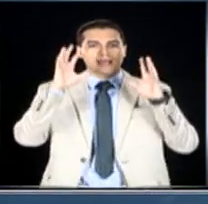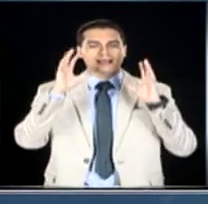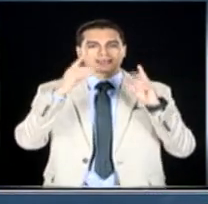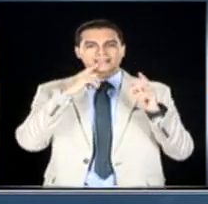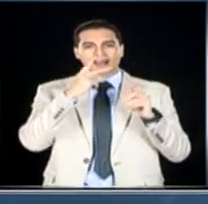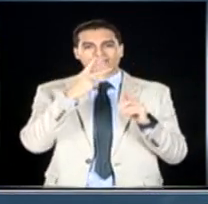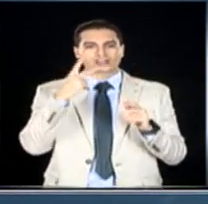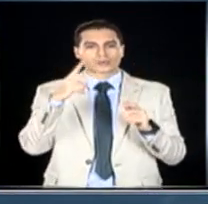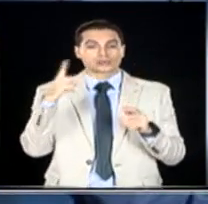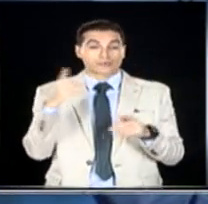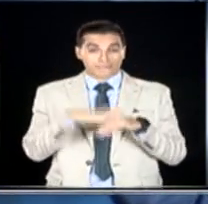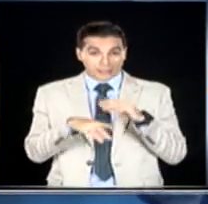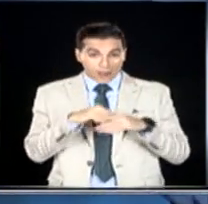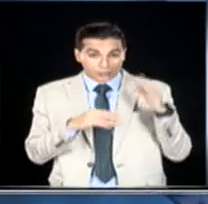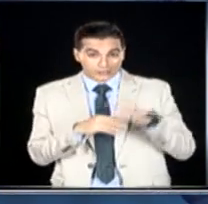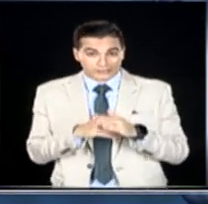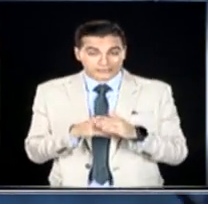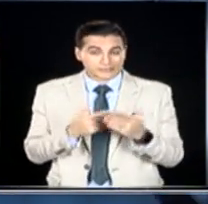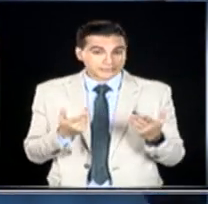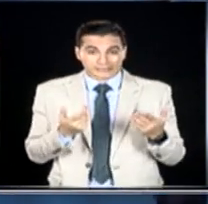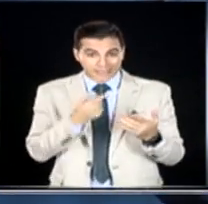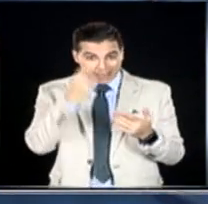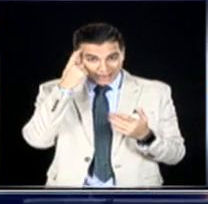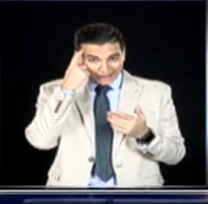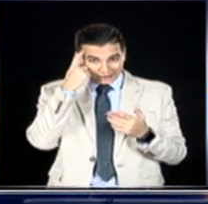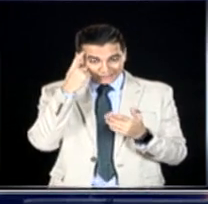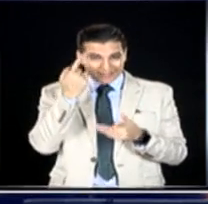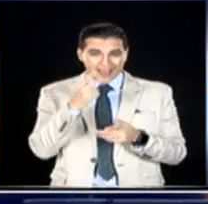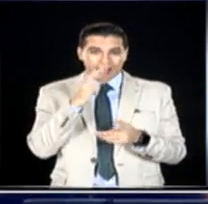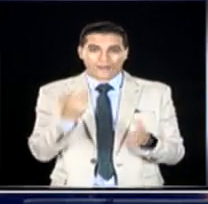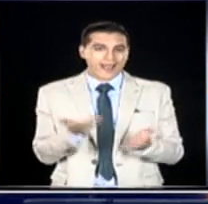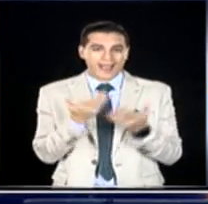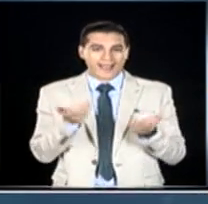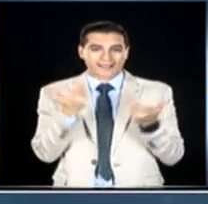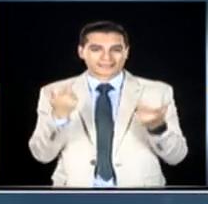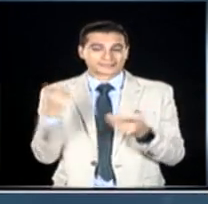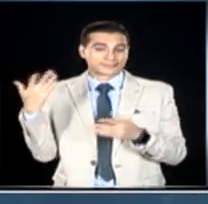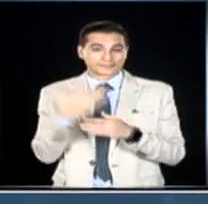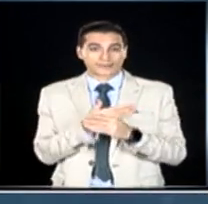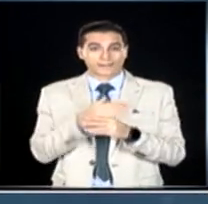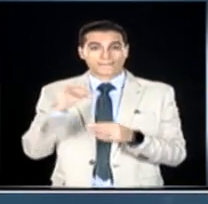2022؟ وانت بتحاولي تدوس على البزر. ايوه، ولا اي حاجة. قداح.